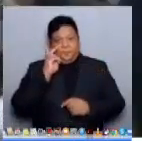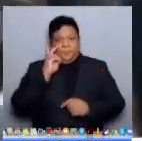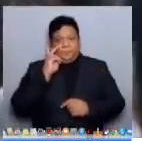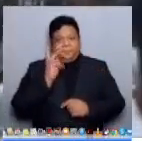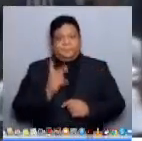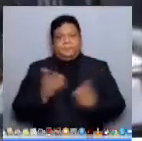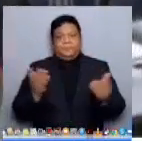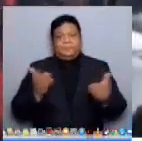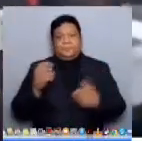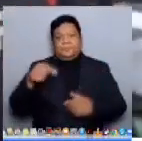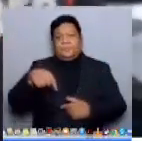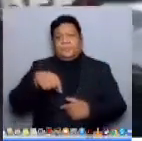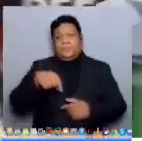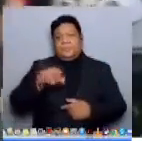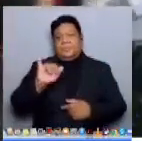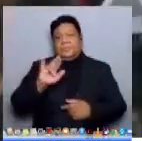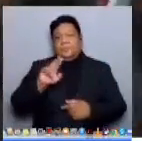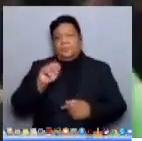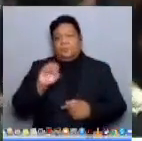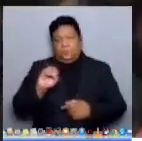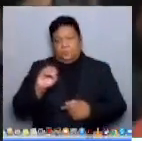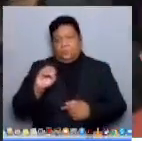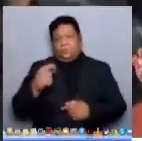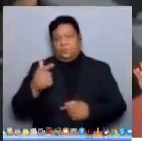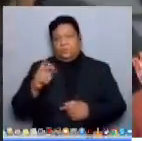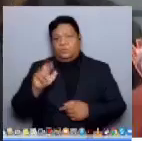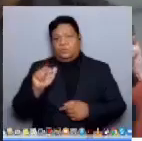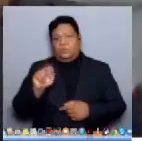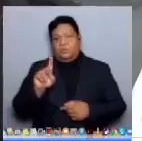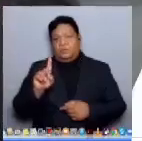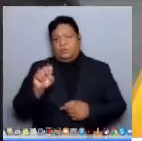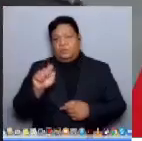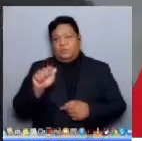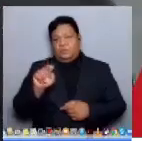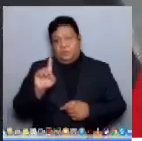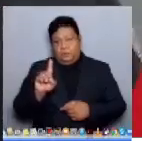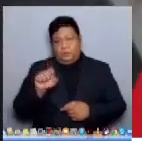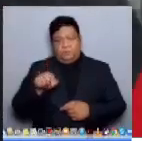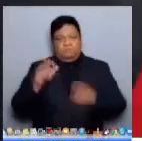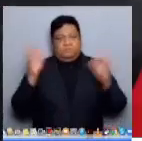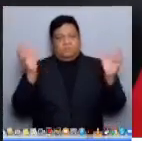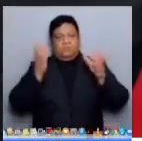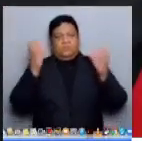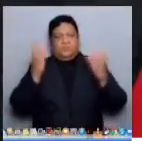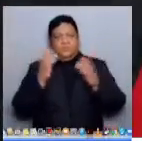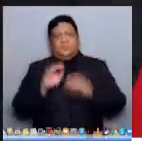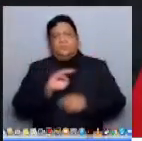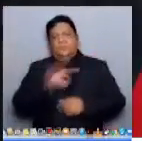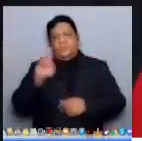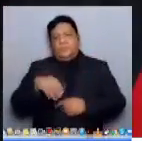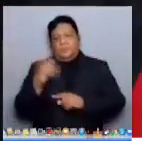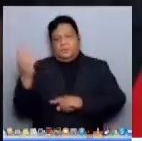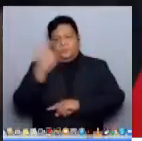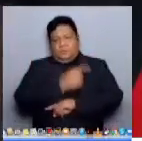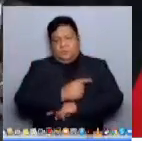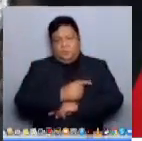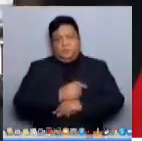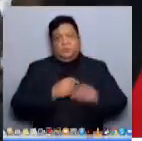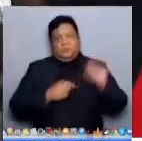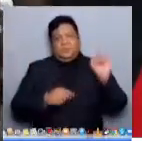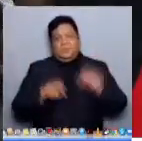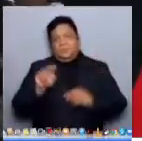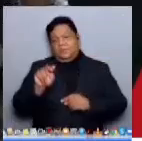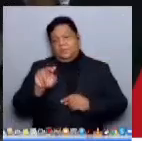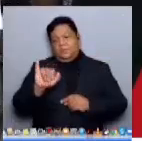para sa selebrasyon ng Araw ng Maynila ngayong araw. Makikita ang iba't ibang kalahok sa NILAD Festival 2022. Ito'y para sa float